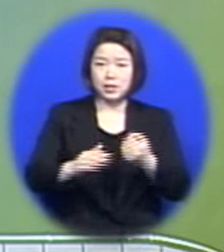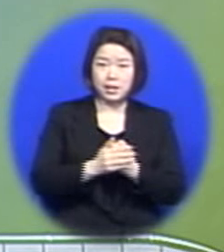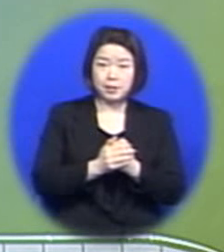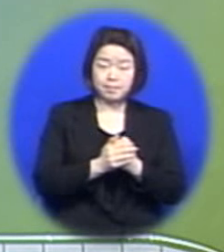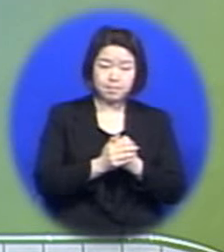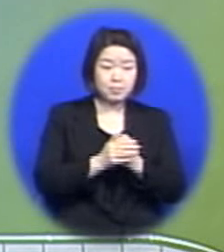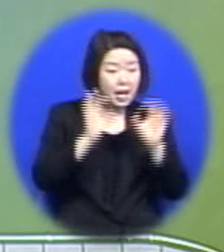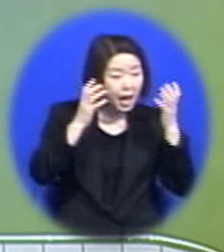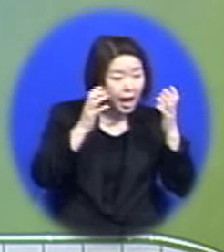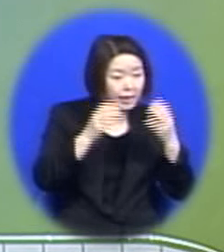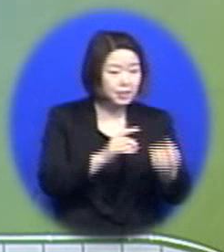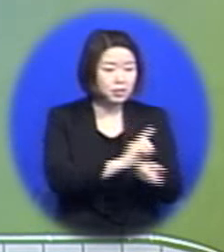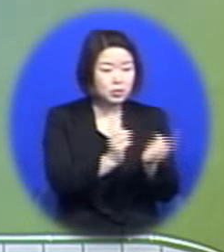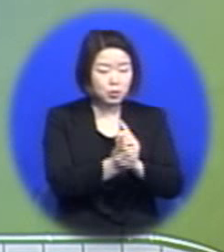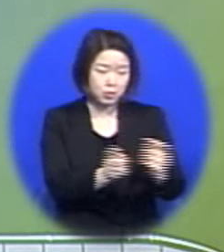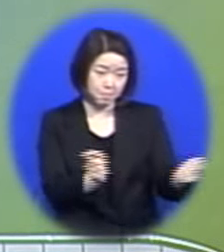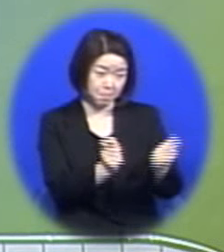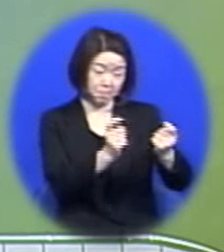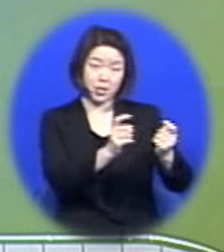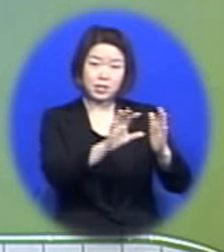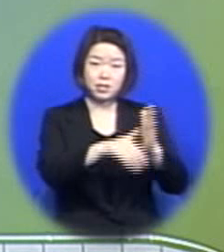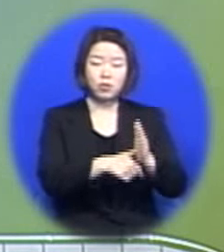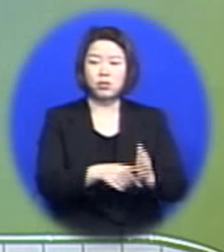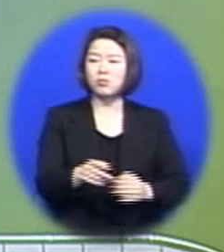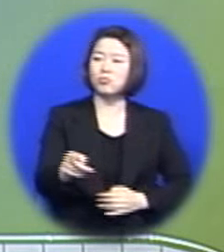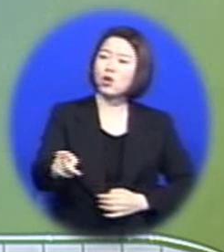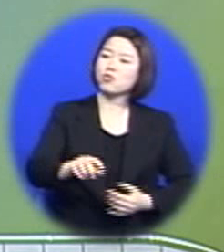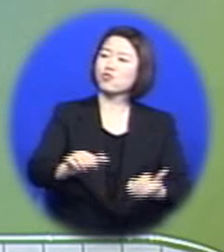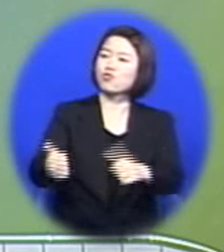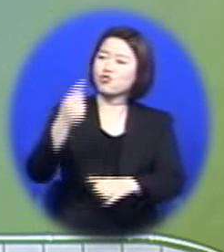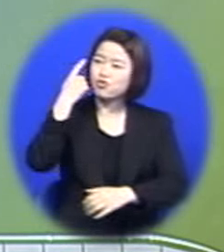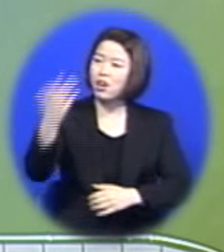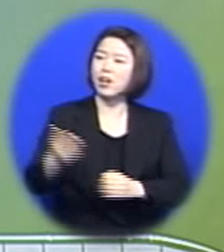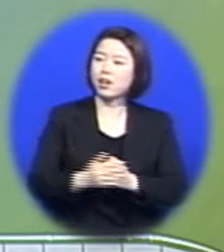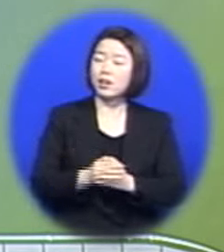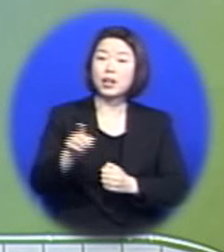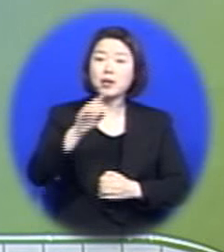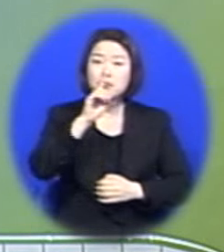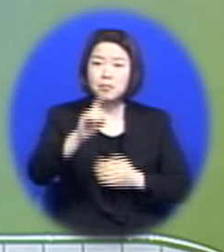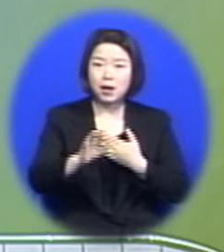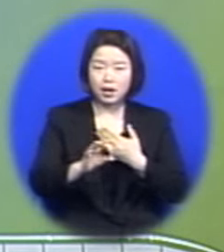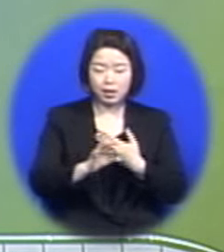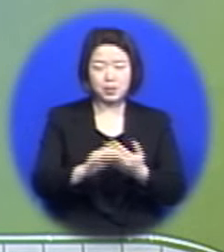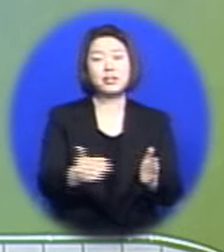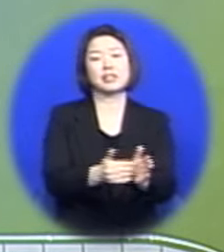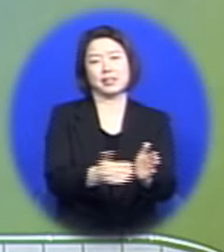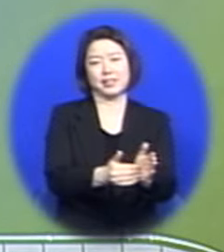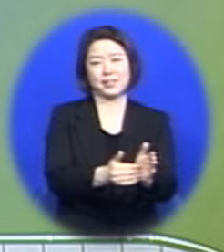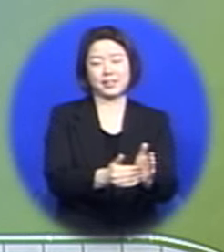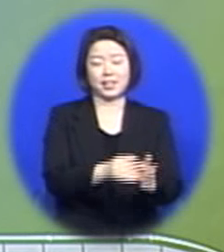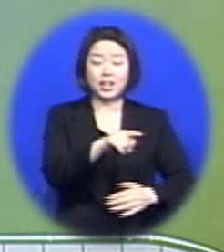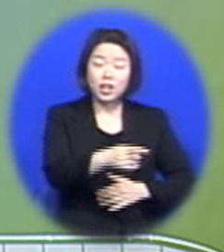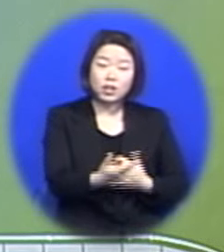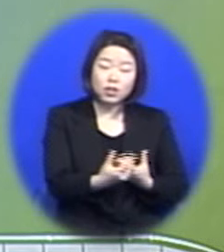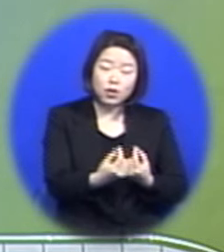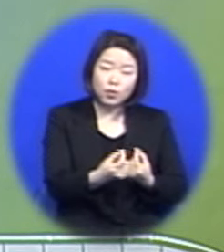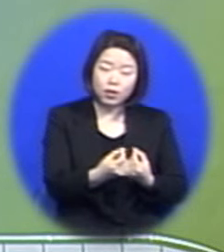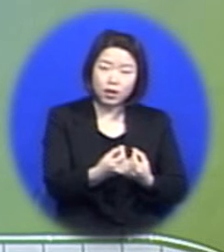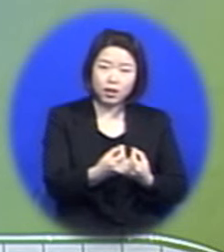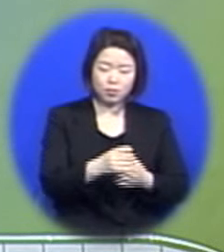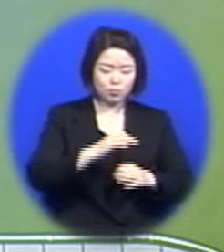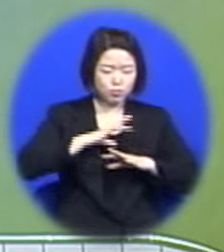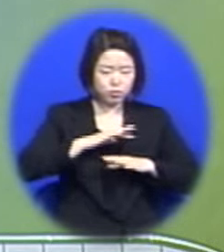애들끼리 서로 싸울 때도, 야, 죽을래? 그럼 끝나는 겁니다. 네. 그렇게 무서운 겁니다, 죽는다는